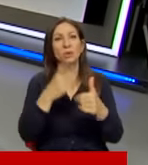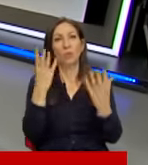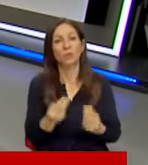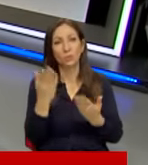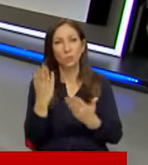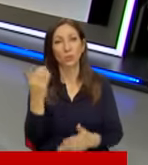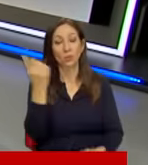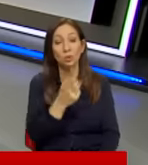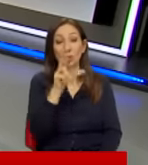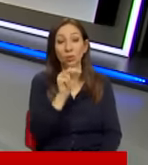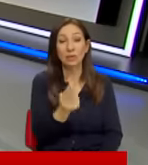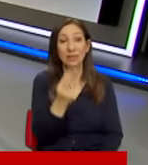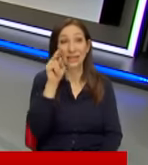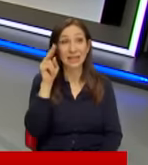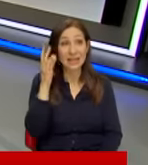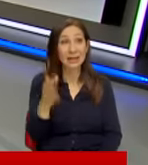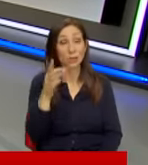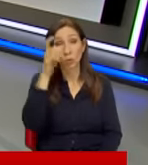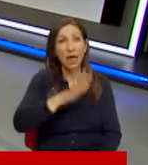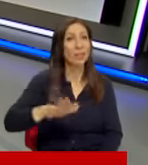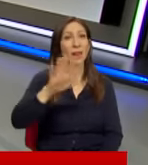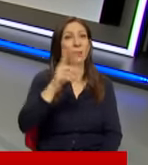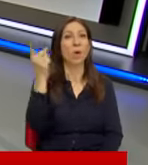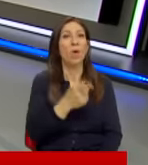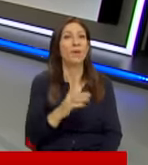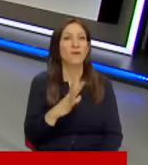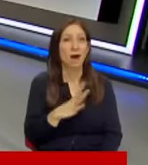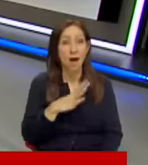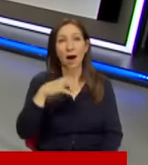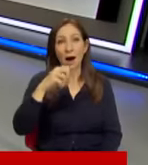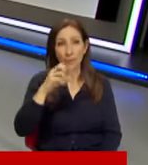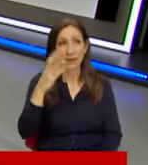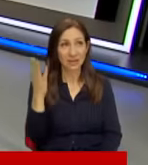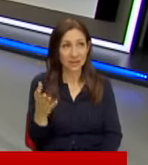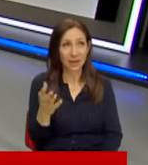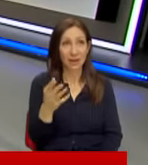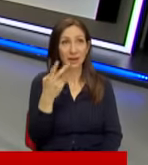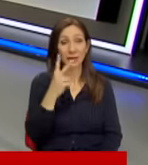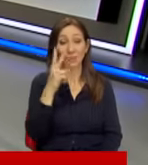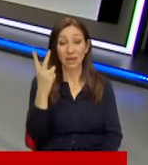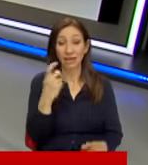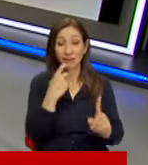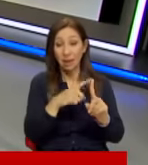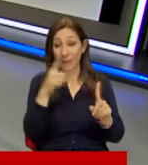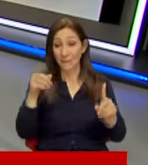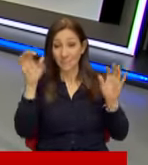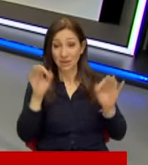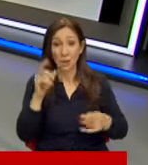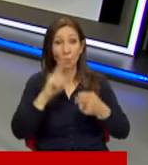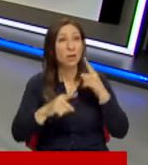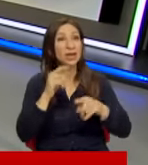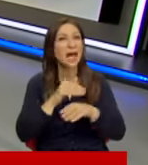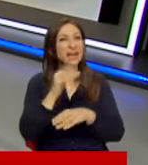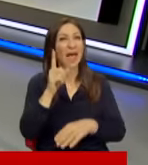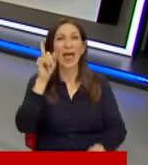çıktı. %37'lik Türkiye genelinde böyle bir orana sahip. AK Parti ise 2002 yılında başlayan siyasi